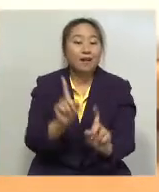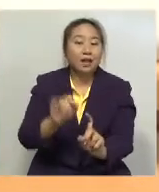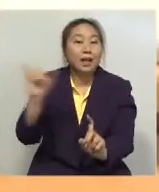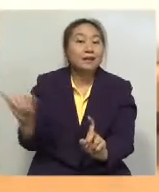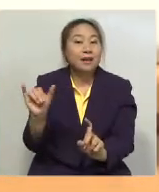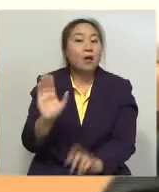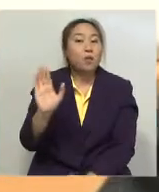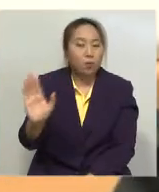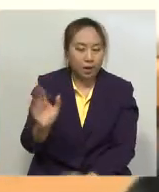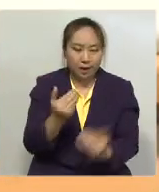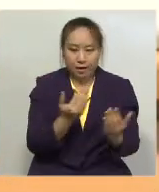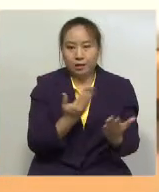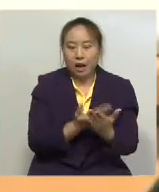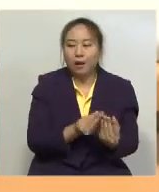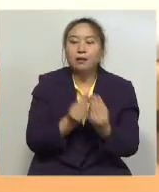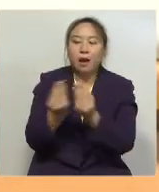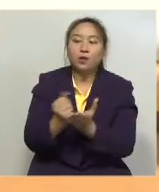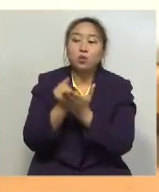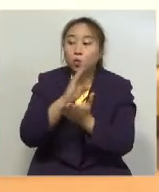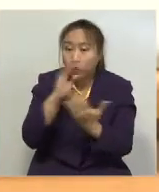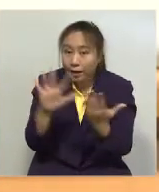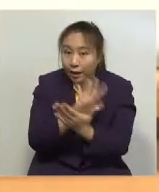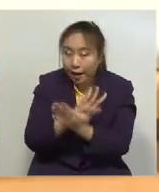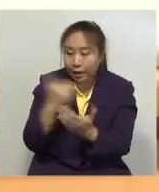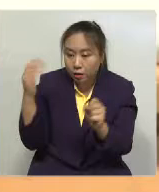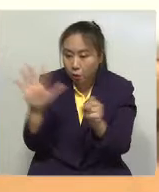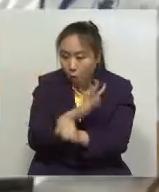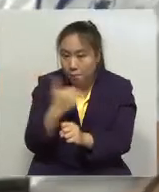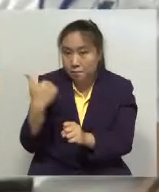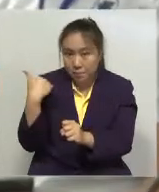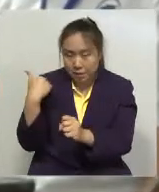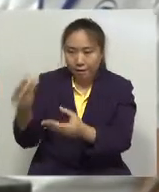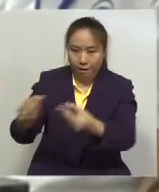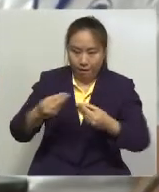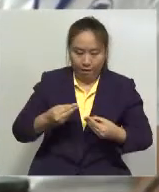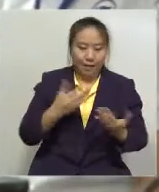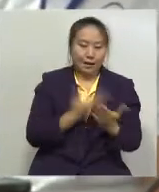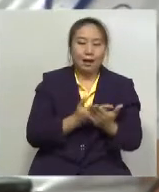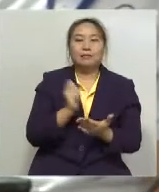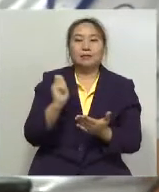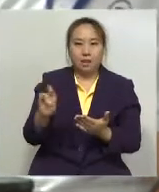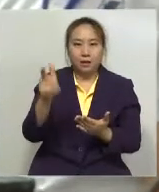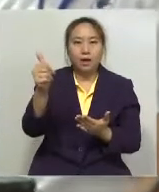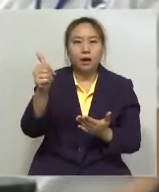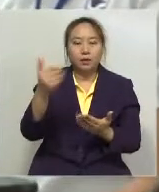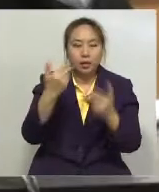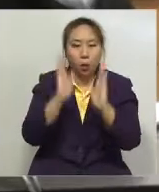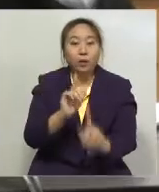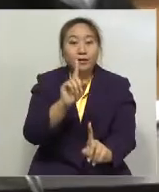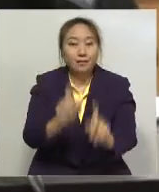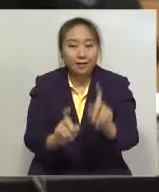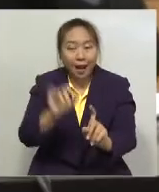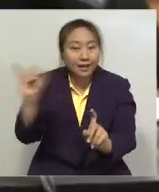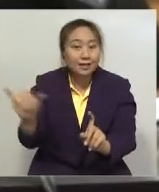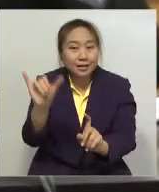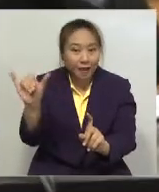การณ์เรือล่มหากทายาทมีเอกสารครบตามระเบียบกฎหมายก็จะสามารถจ่ายเงินเยียวยาได้ทันทีครับโดยญาติผู้เสียชีวิตจากเหตุ